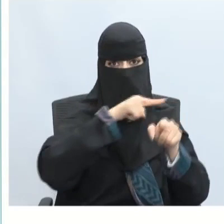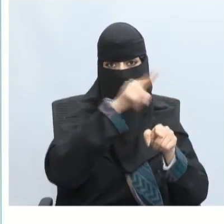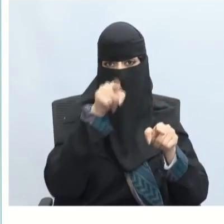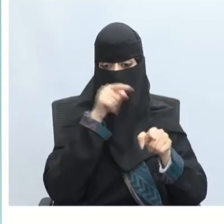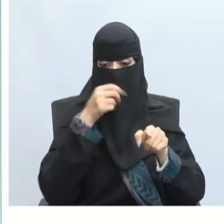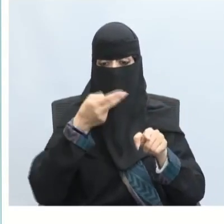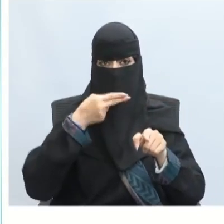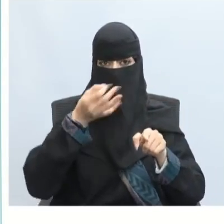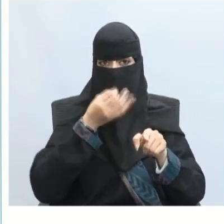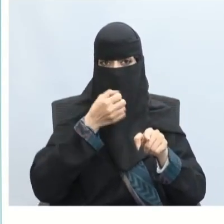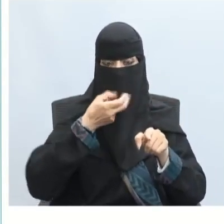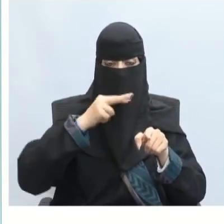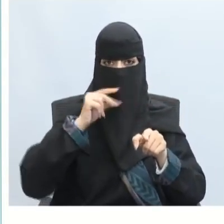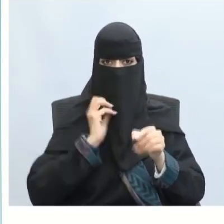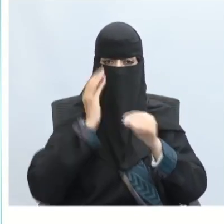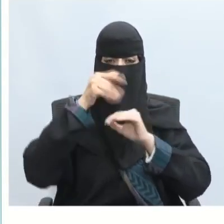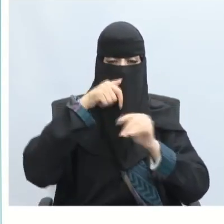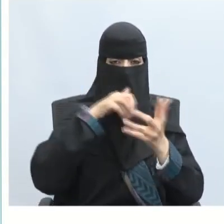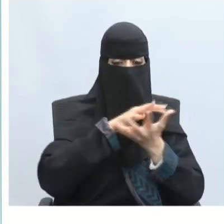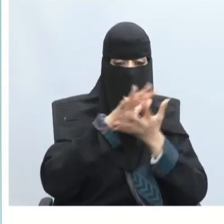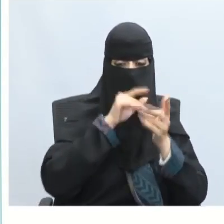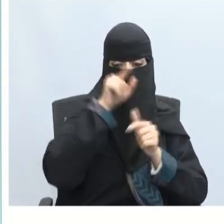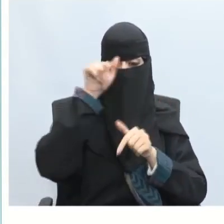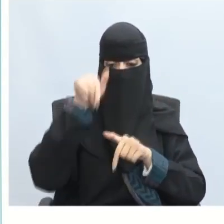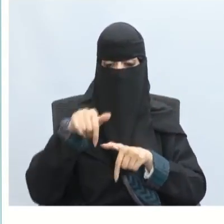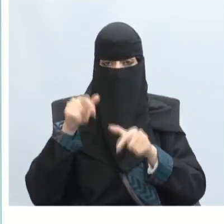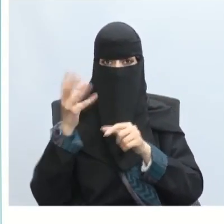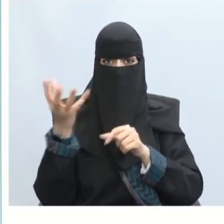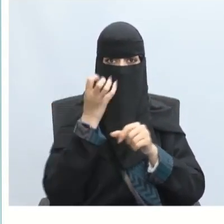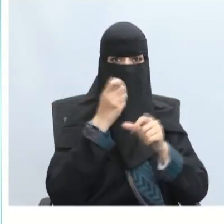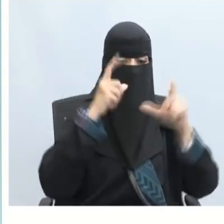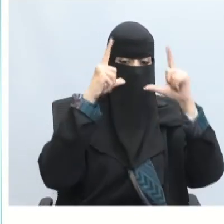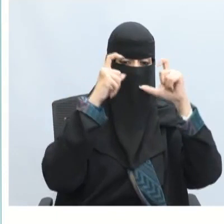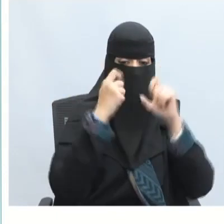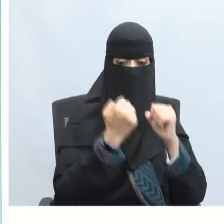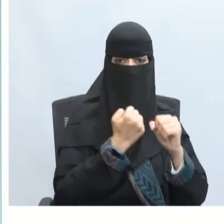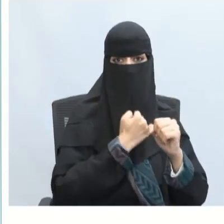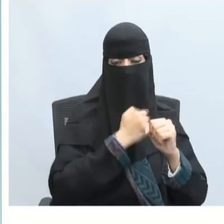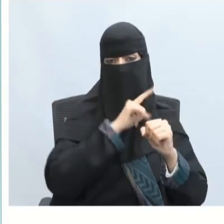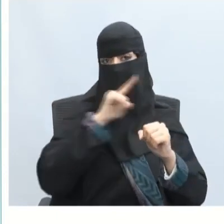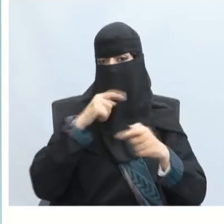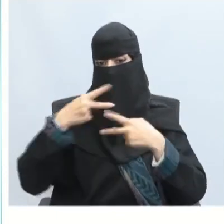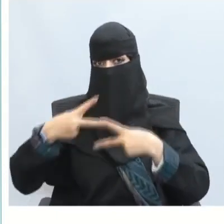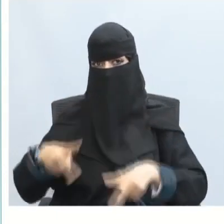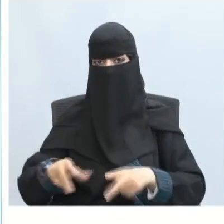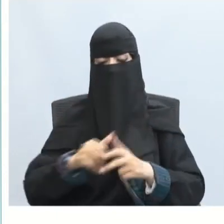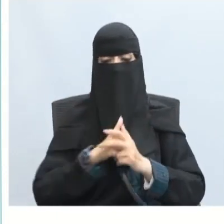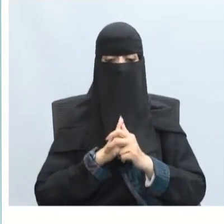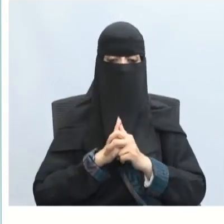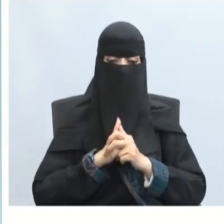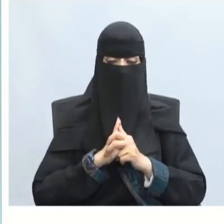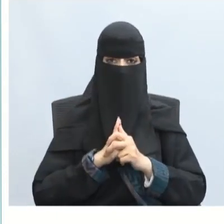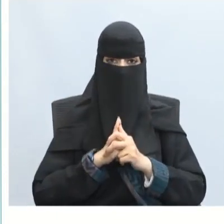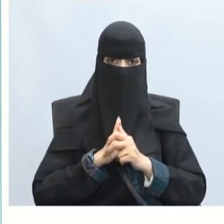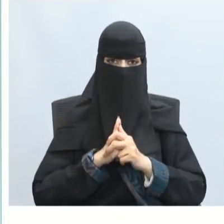والتشهير بهم والحاق الضرر بهم واخذ الصور لهم